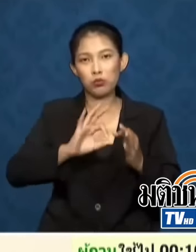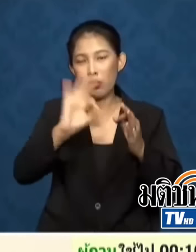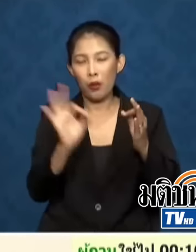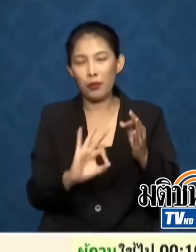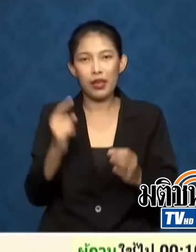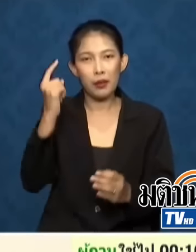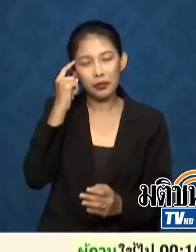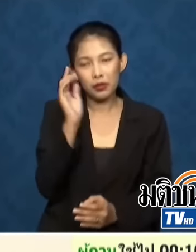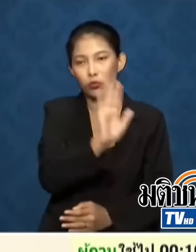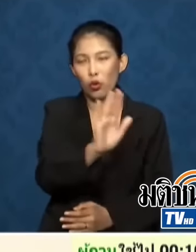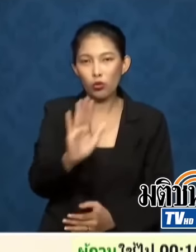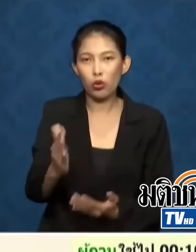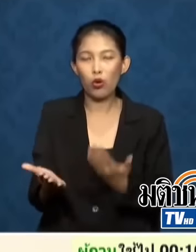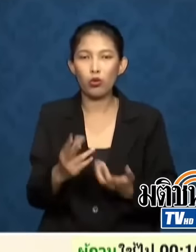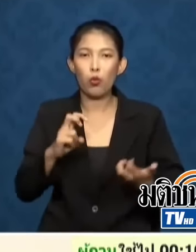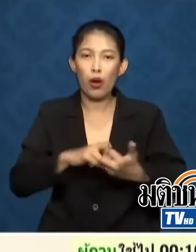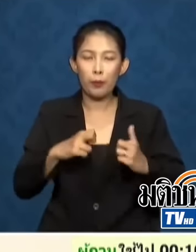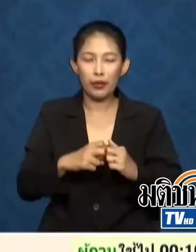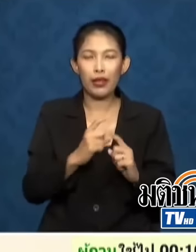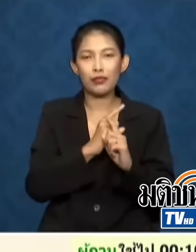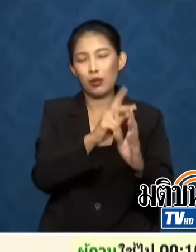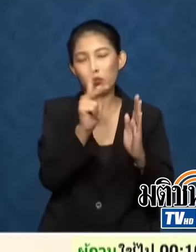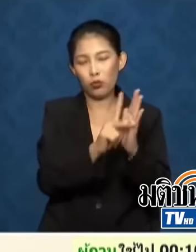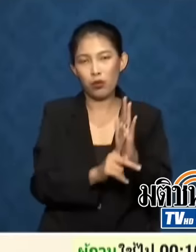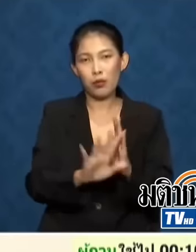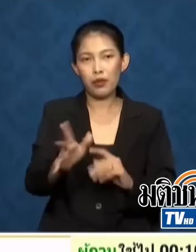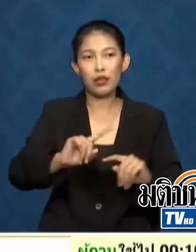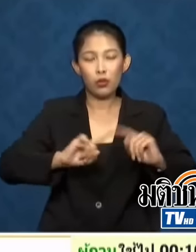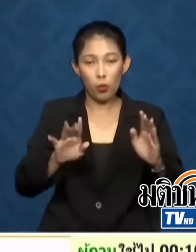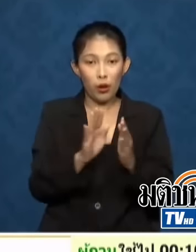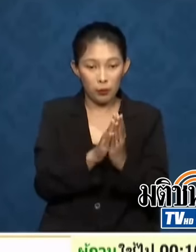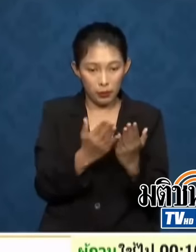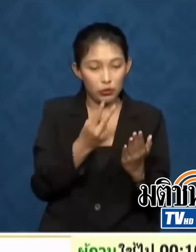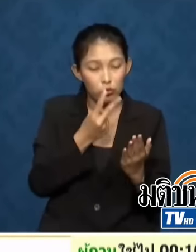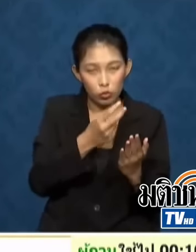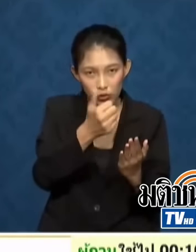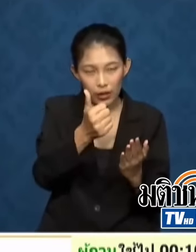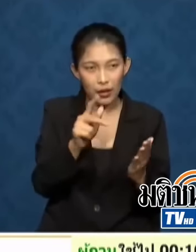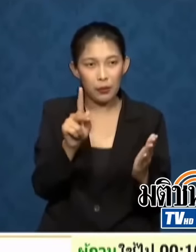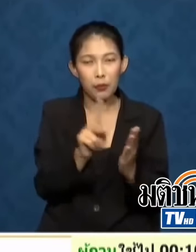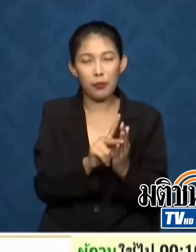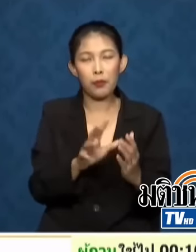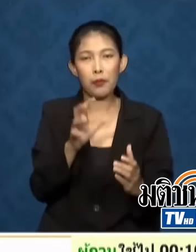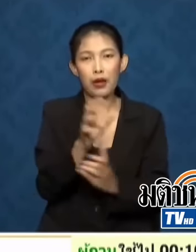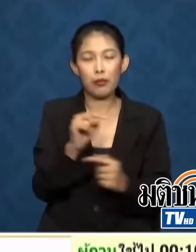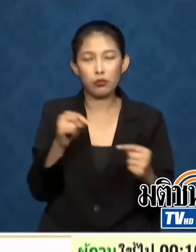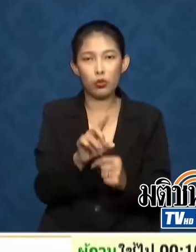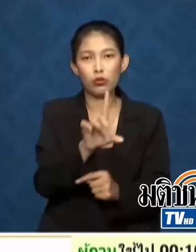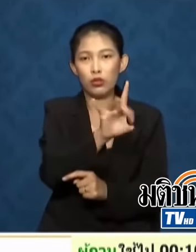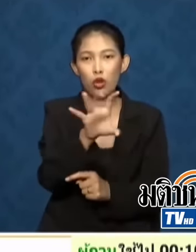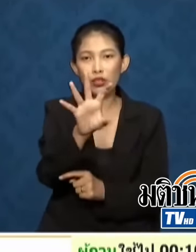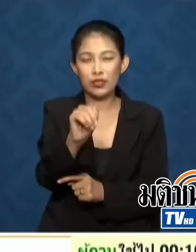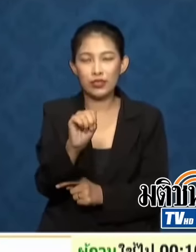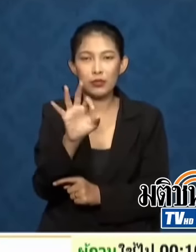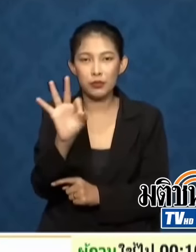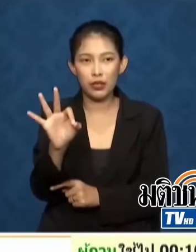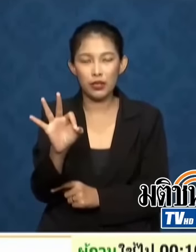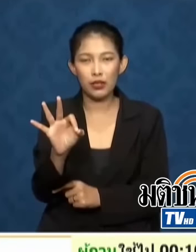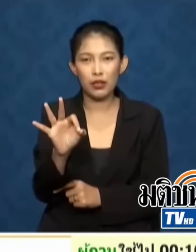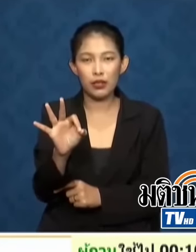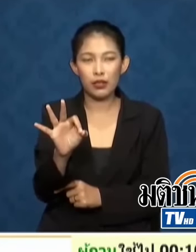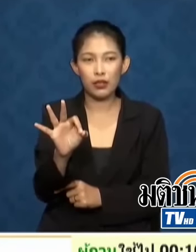ความเห็นหรือเป็นปัญหาข้อกฎหมายอันนี้ท่านเปิดดูได้นะครับข้อบังคับที่147อนุ